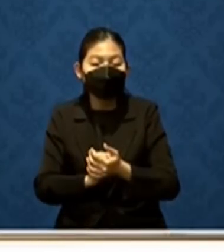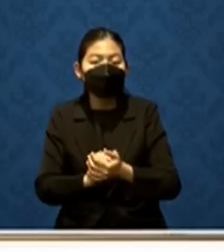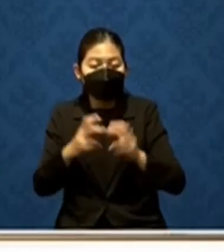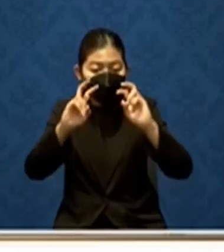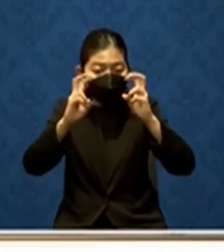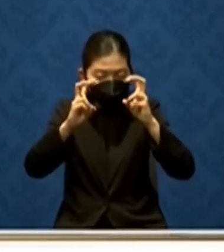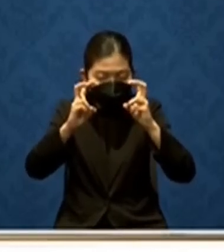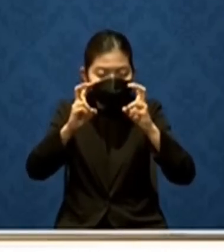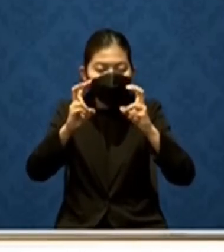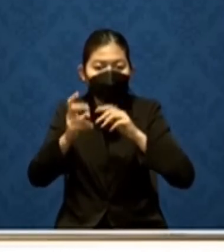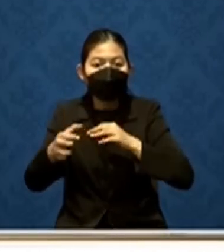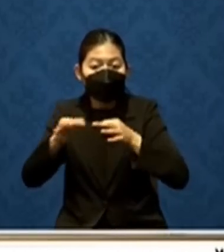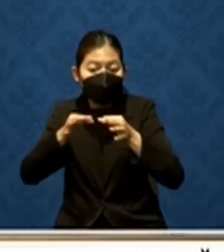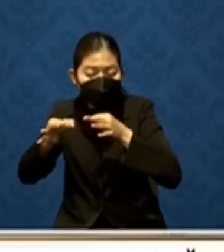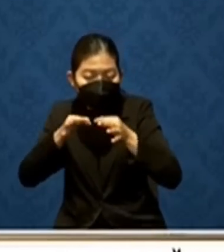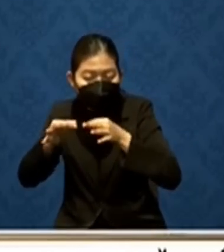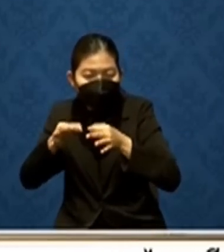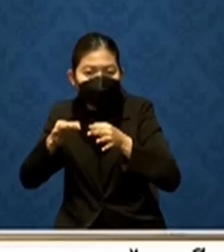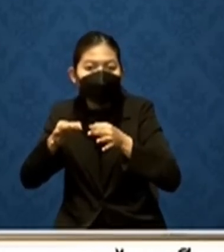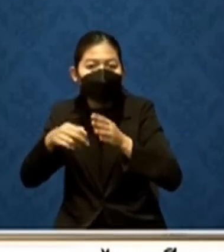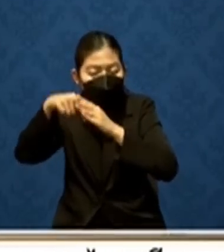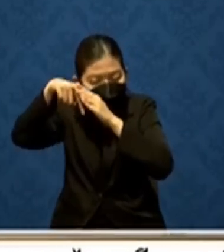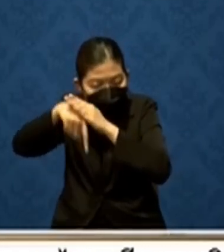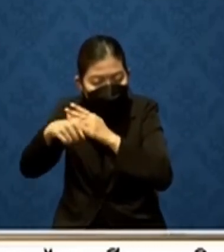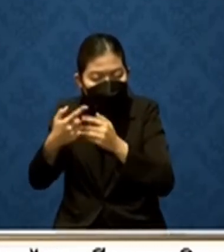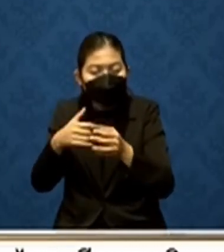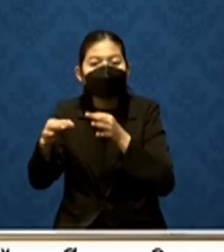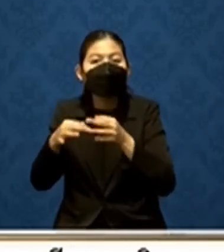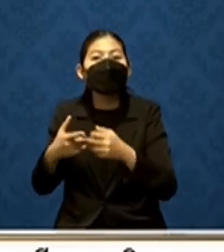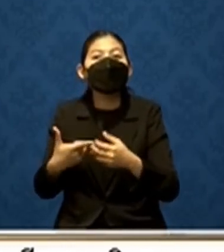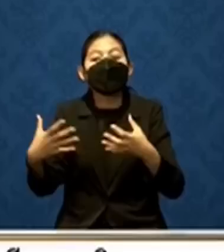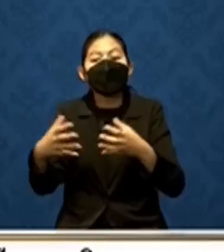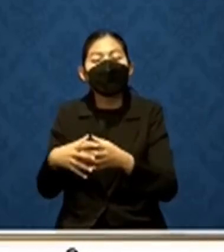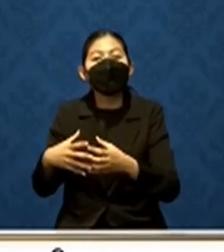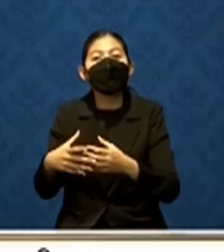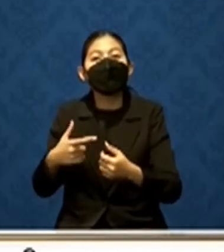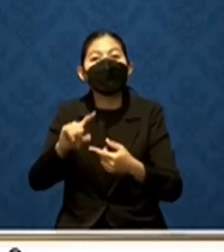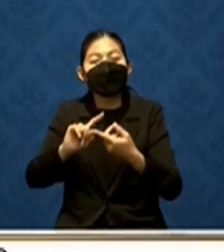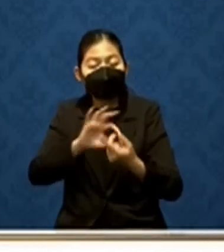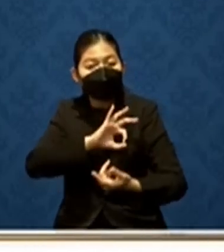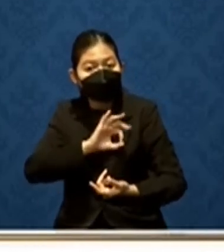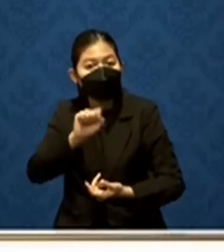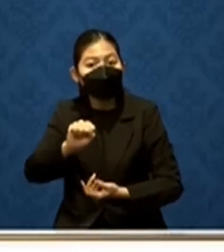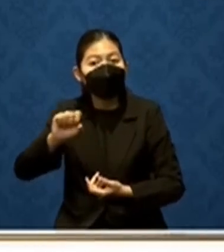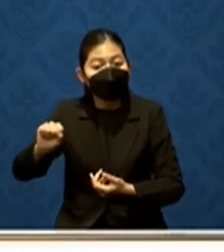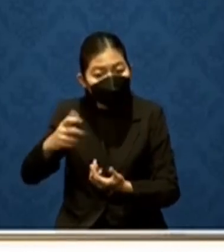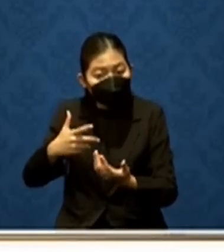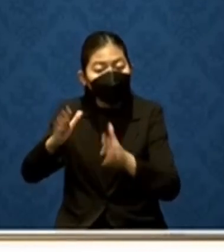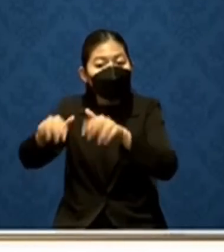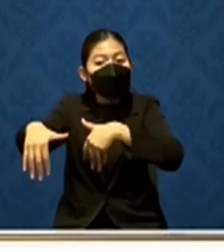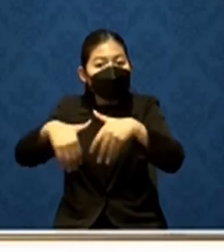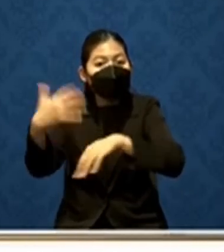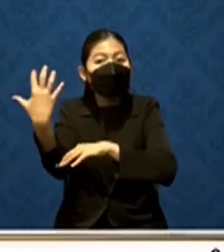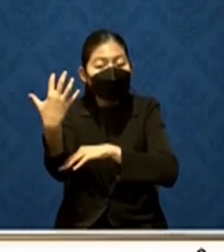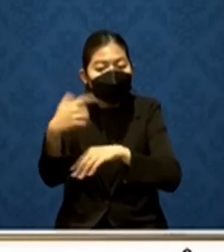ขยายให้สมาทานและเพื่อนสมาชิกสภาผู้ชายรอดซอลของเราตลอดจนพี่น้องประชาชนได้รับรู้รับทราบ